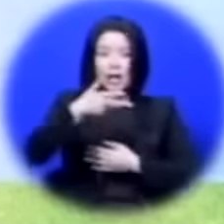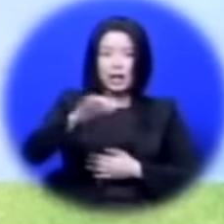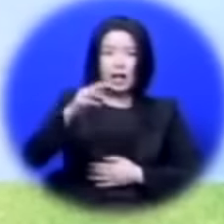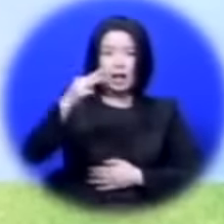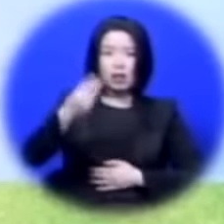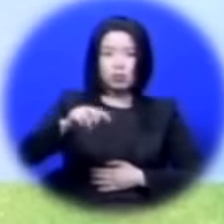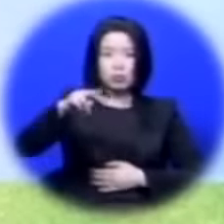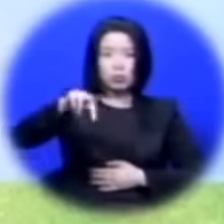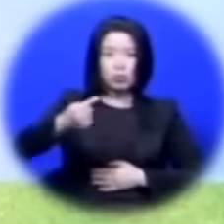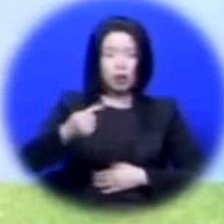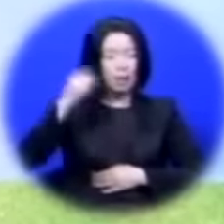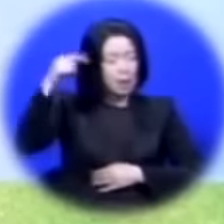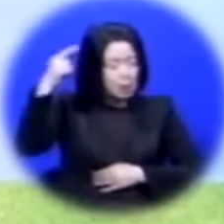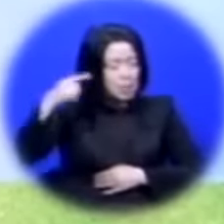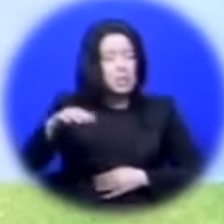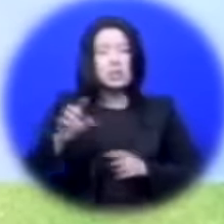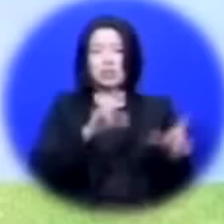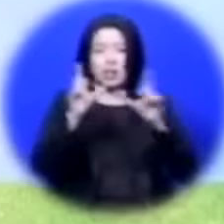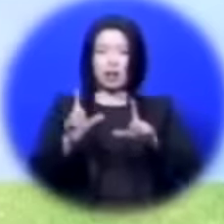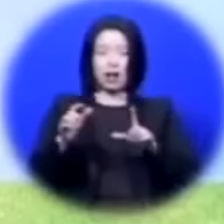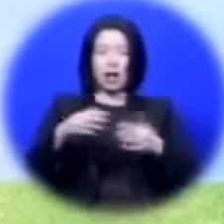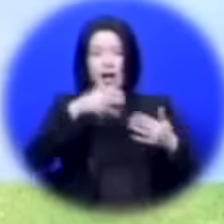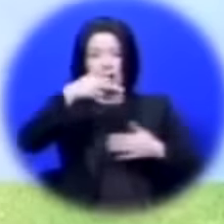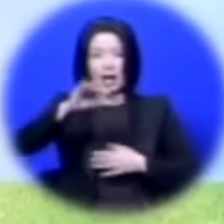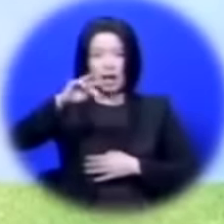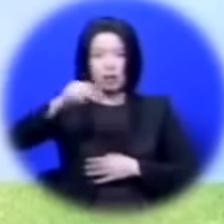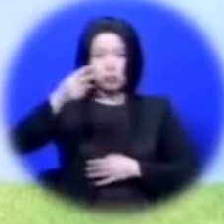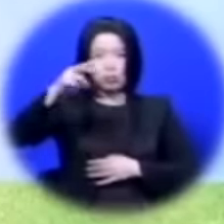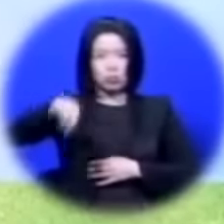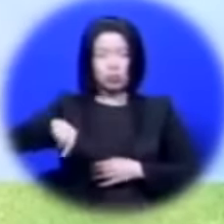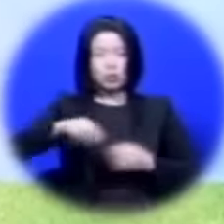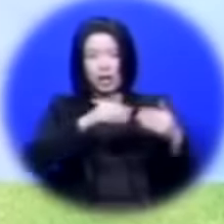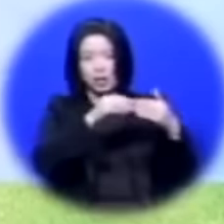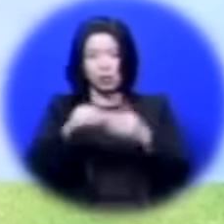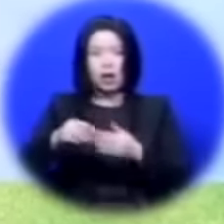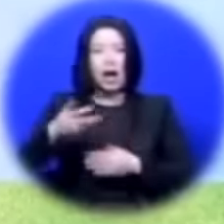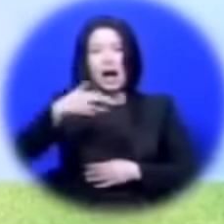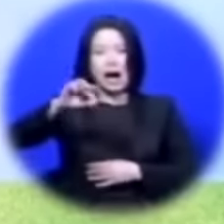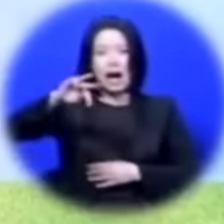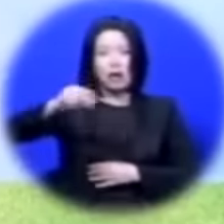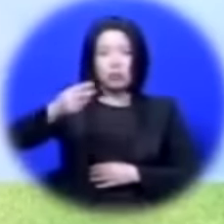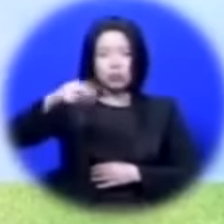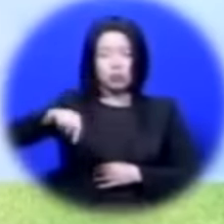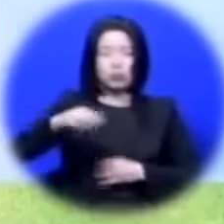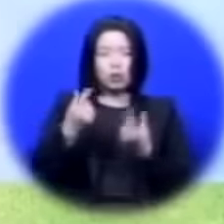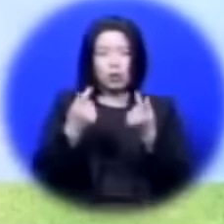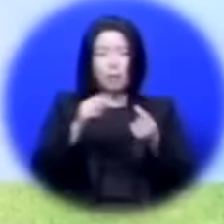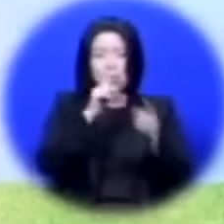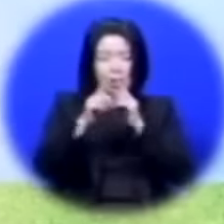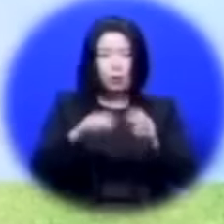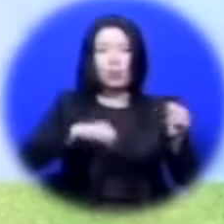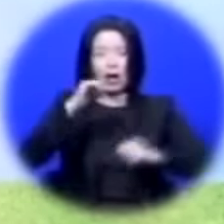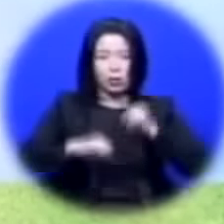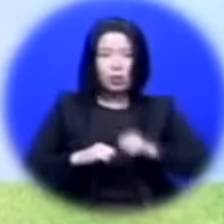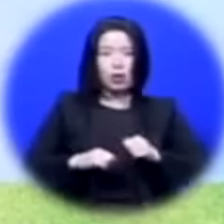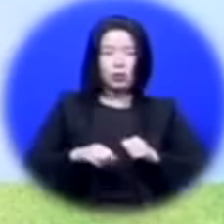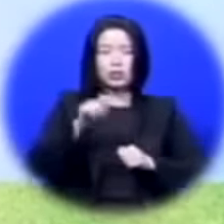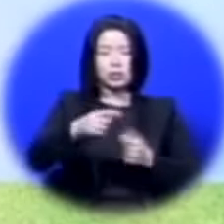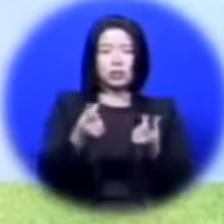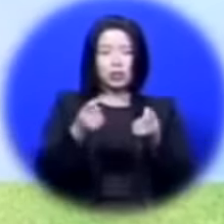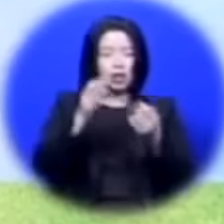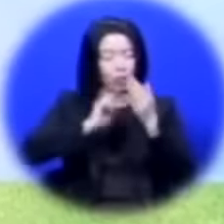미쳐 살았다 카루소가 나를 끌고 갔다 카루소 말하고 카루소 럼 행동하고 카루소 럼 노래를